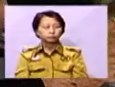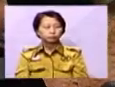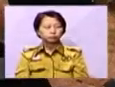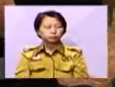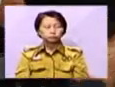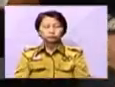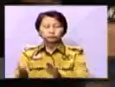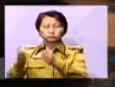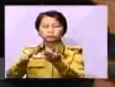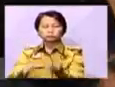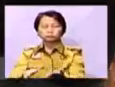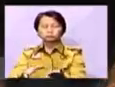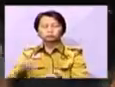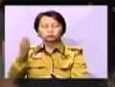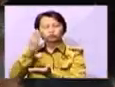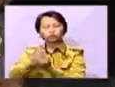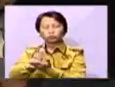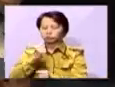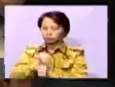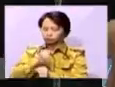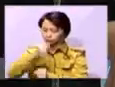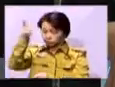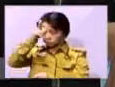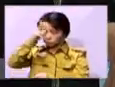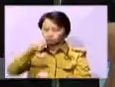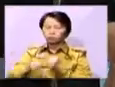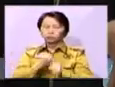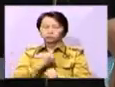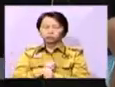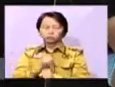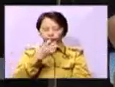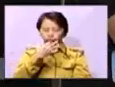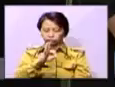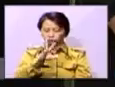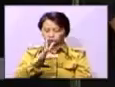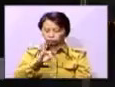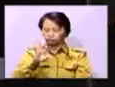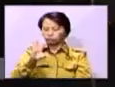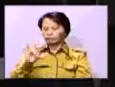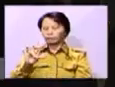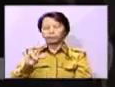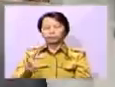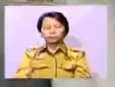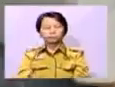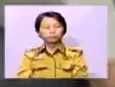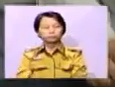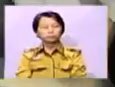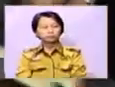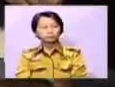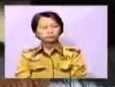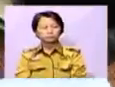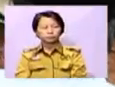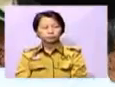Bismillahirrahmanirrahim. Allahyarham Helan bersara dalam perkhidmatan kerajaan pada tahun 1998.